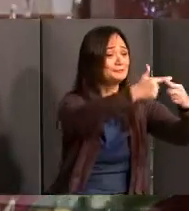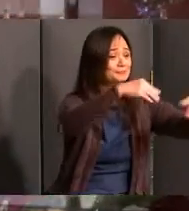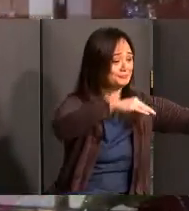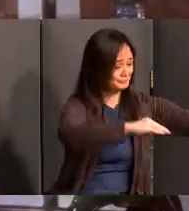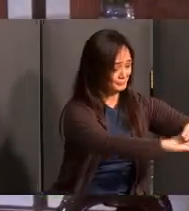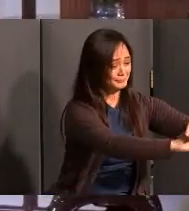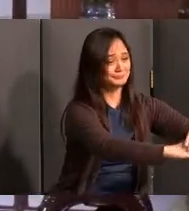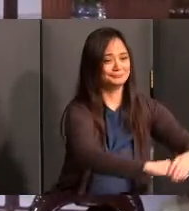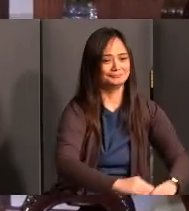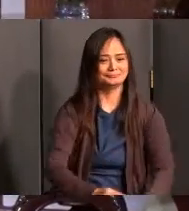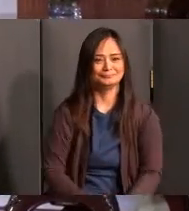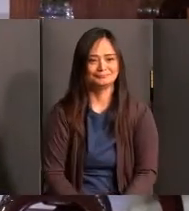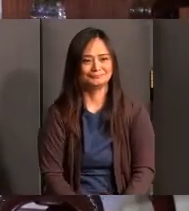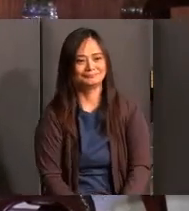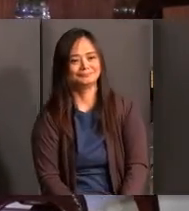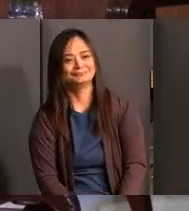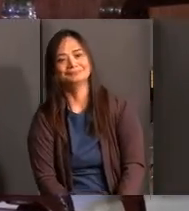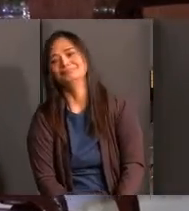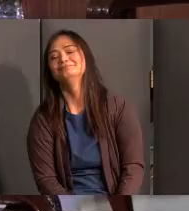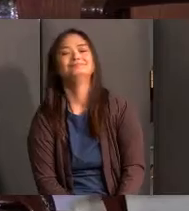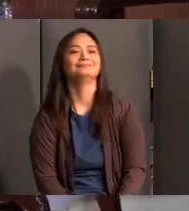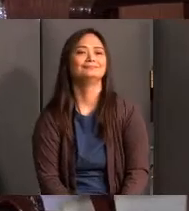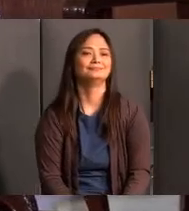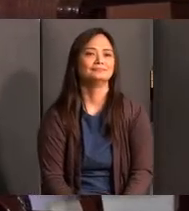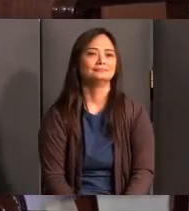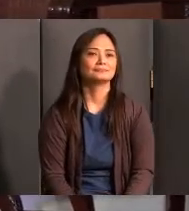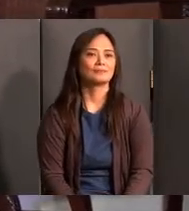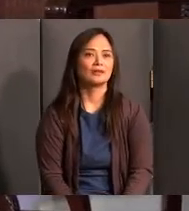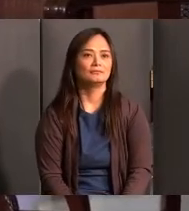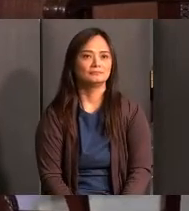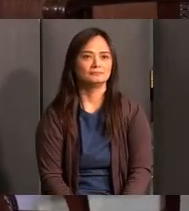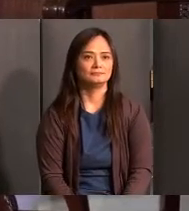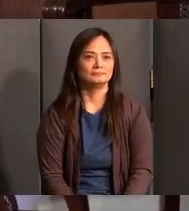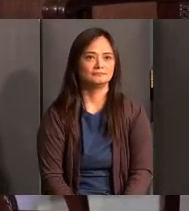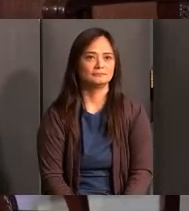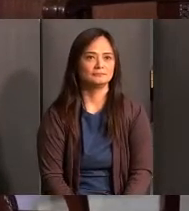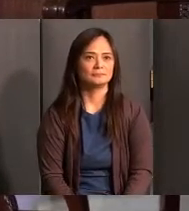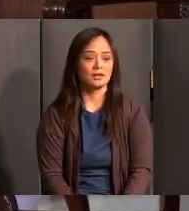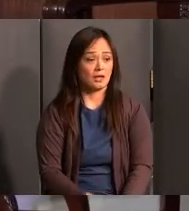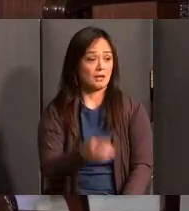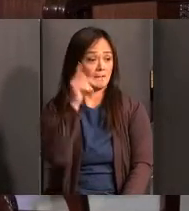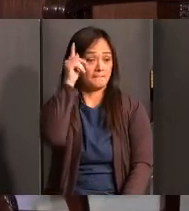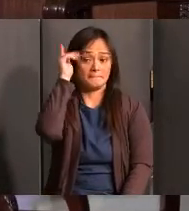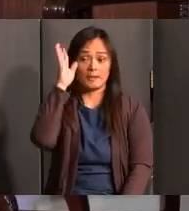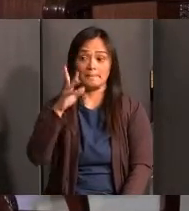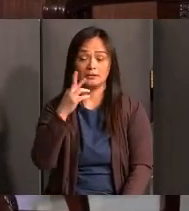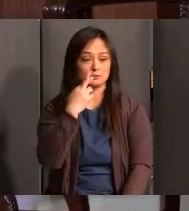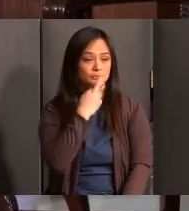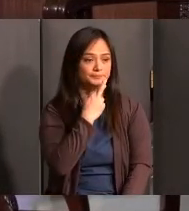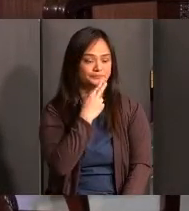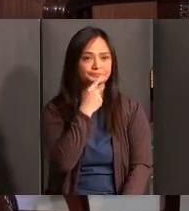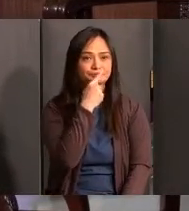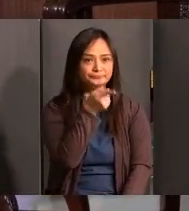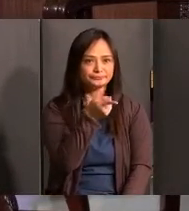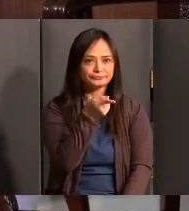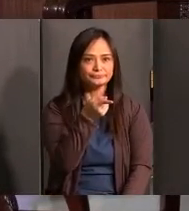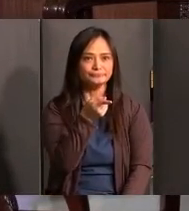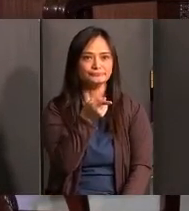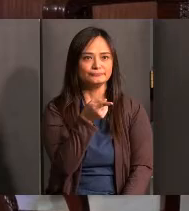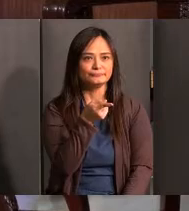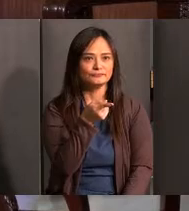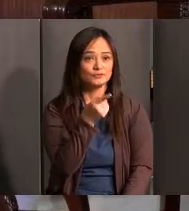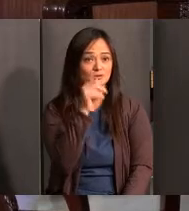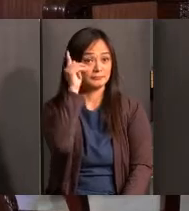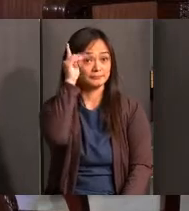lahat. May kahapon may kausap ako. Kasi sabi niya, "Pastor, please, kausapin mo itong partner ko. I want your blessing